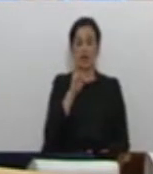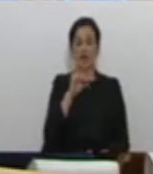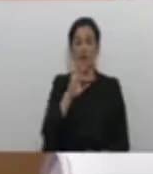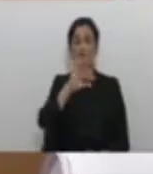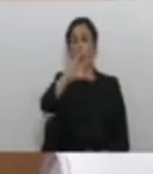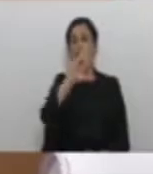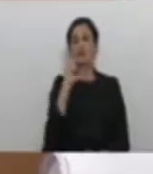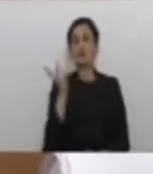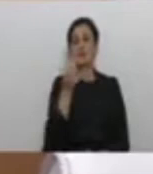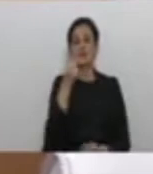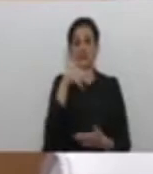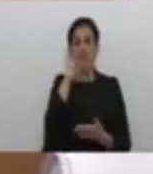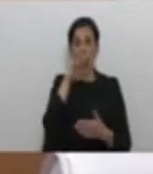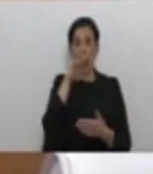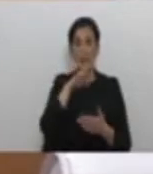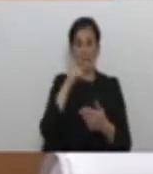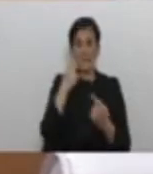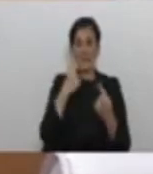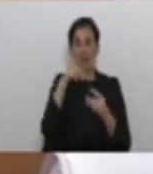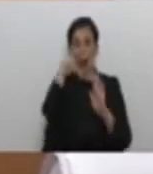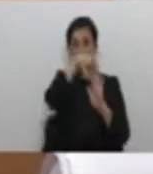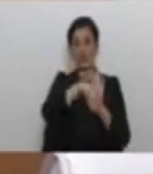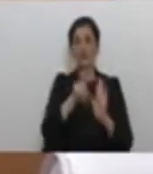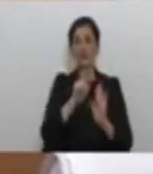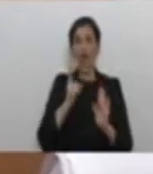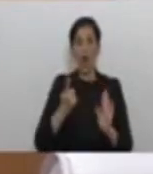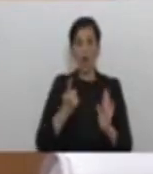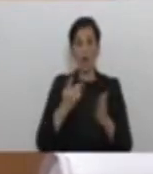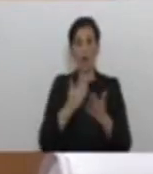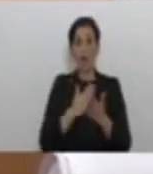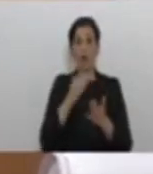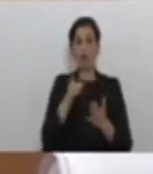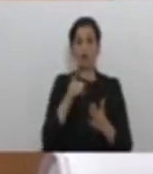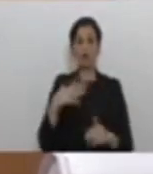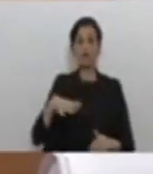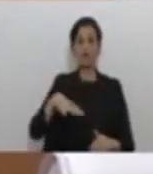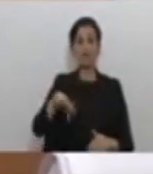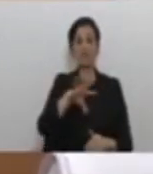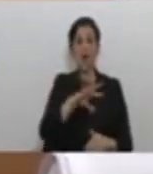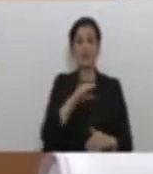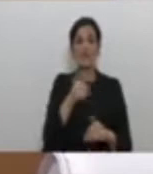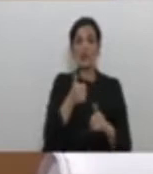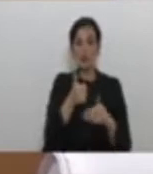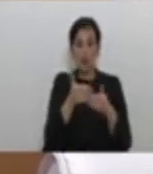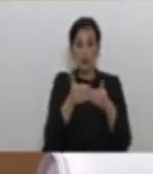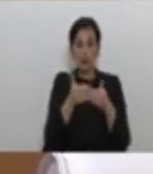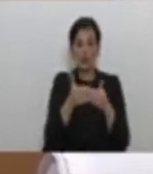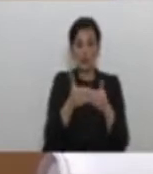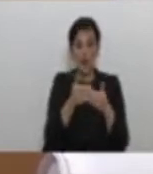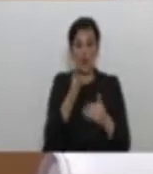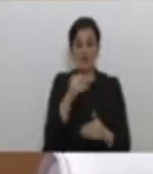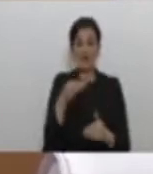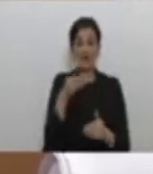და რა მოლოდინები აქვს საქართველოს ამ ისტორიულ სამიტთან მიმართებაში და რამდენად დაუახლოვდებით